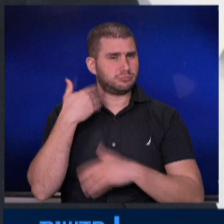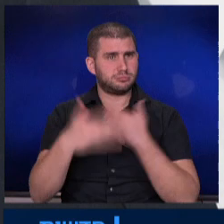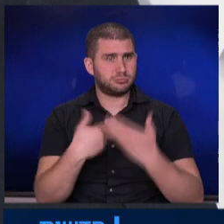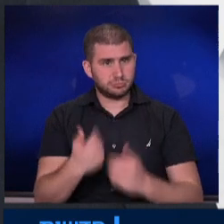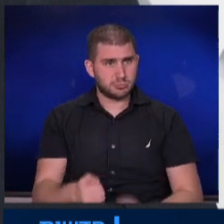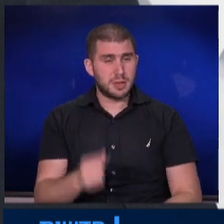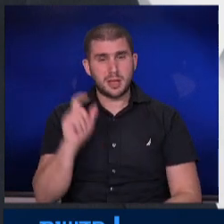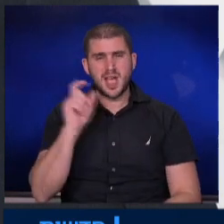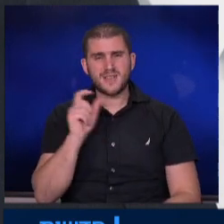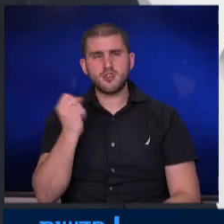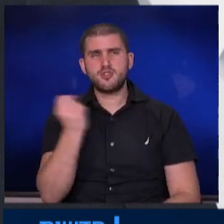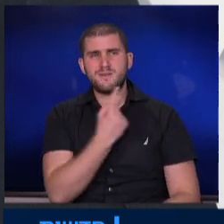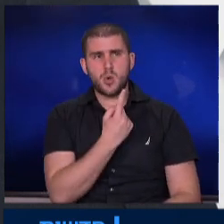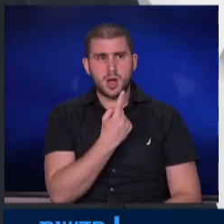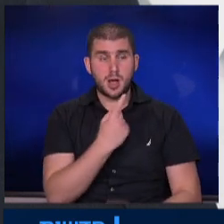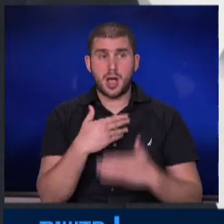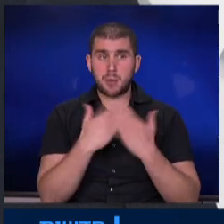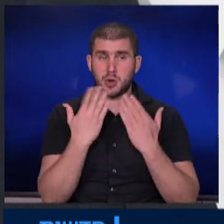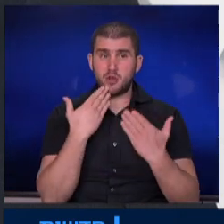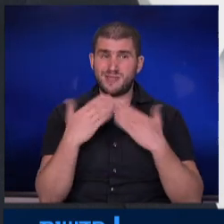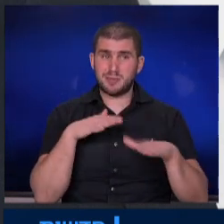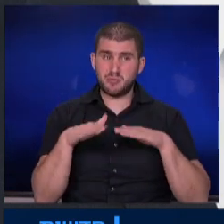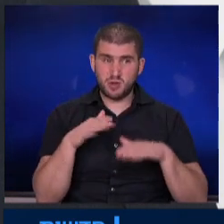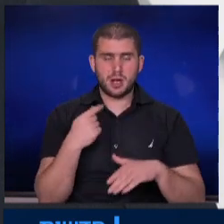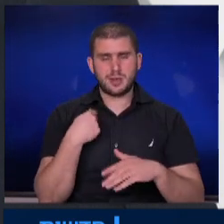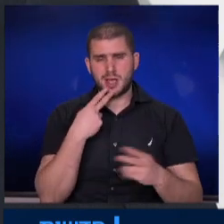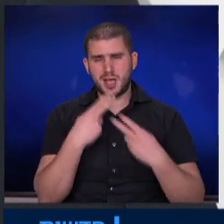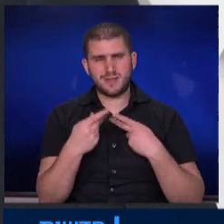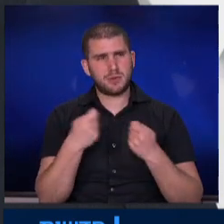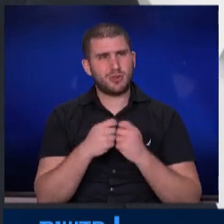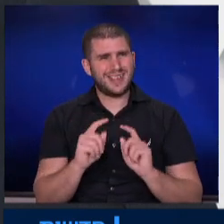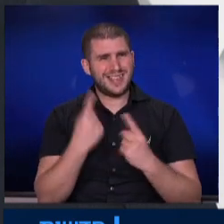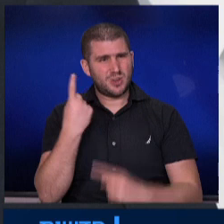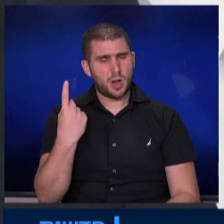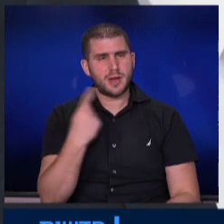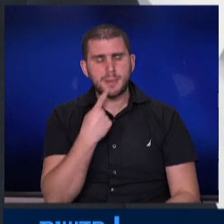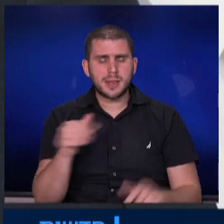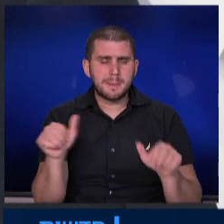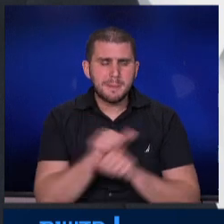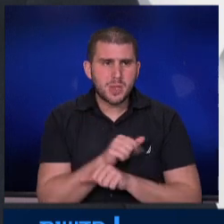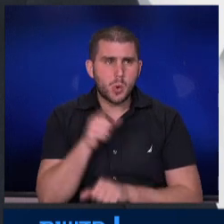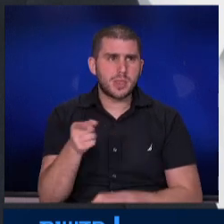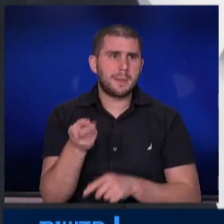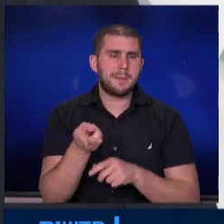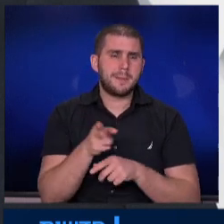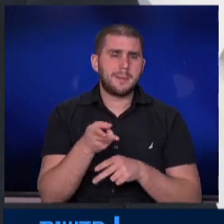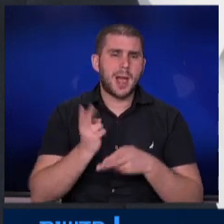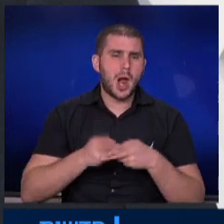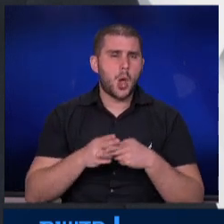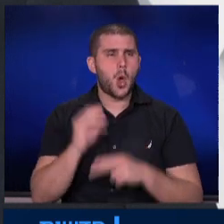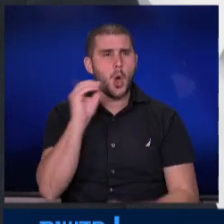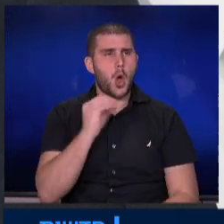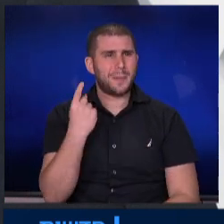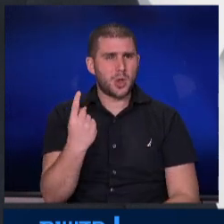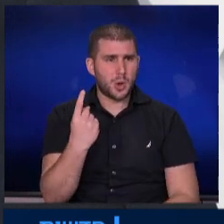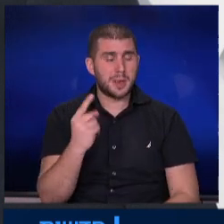אחר כך בהפרש של שבוע. הבוקר בישיבת הממשלה התייחסתי לאירוע, אך אמרתי בטעות שהם חלו